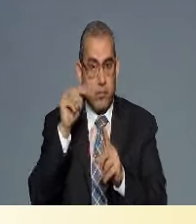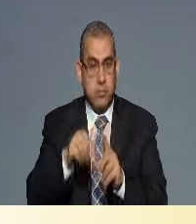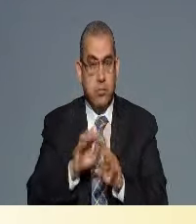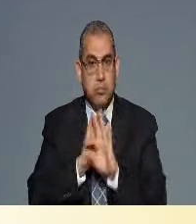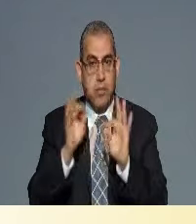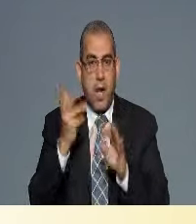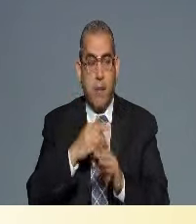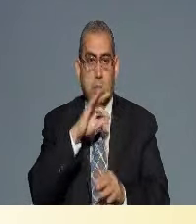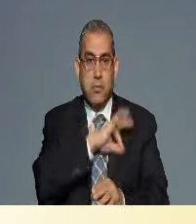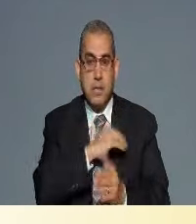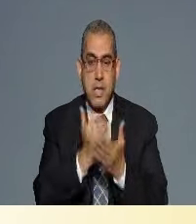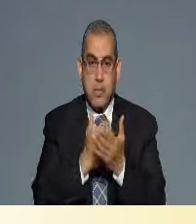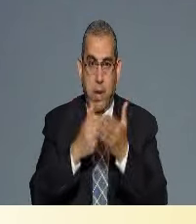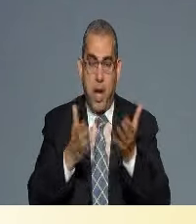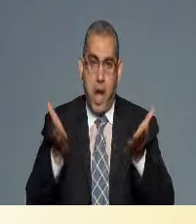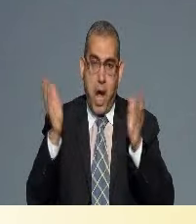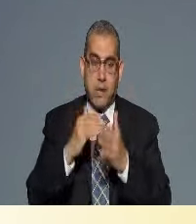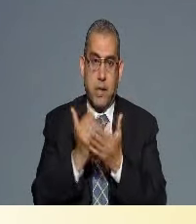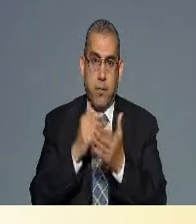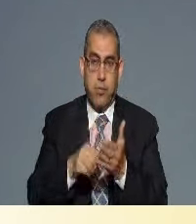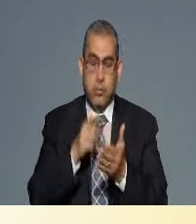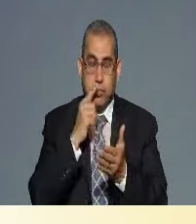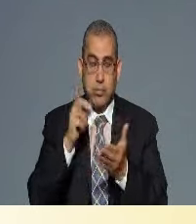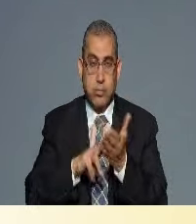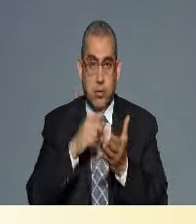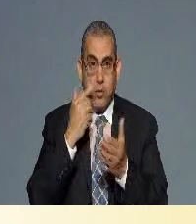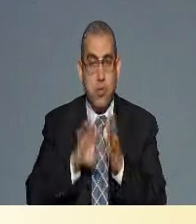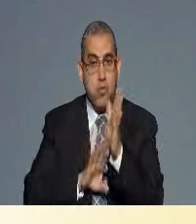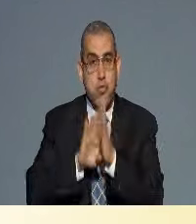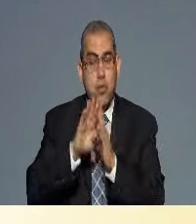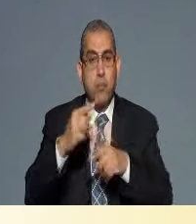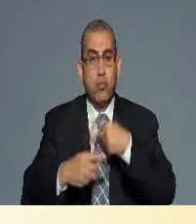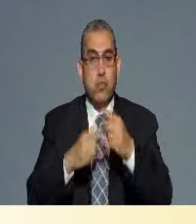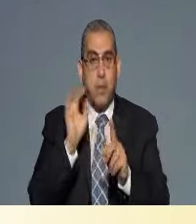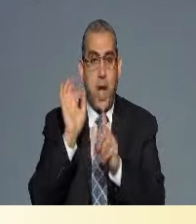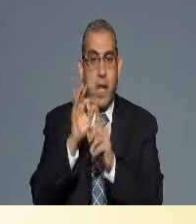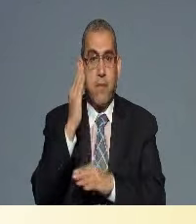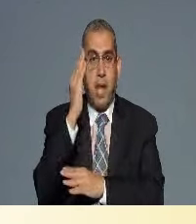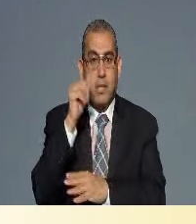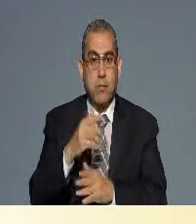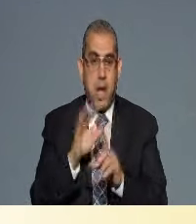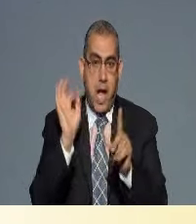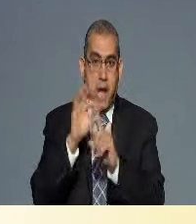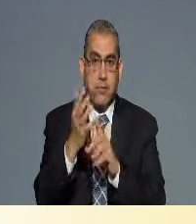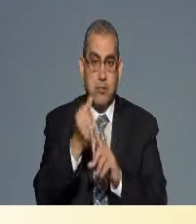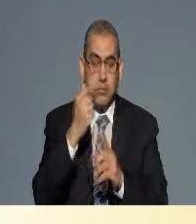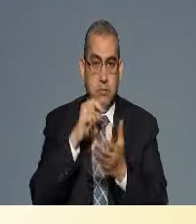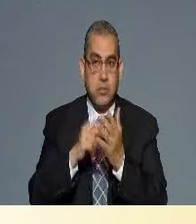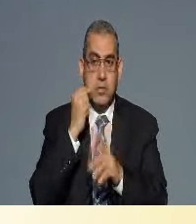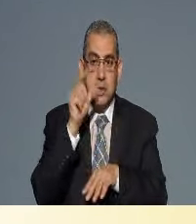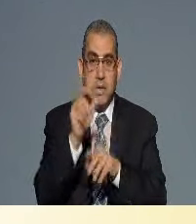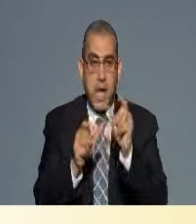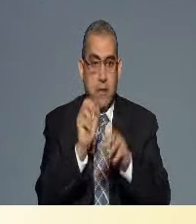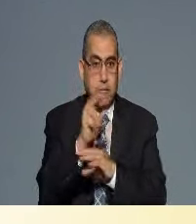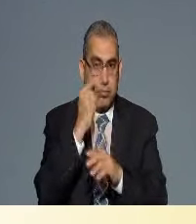العائد على الاستثمار اكبر وسريع. بنتكلم على تنميه مستدامه، الهدف الرئيسي لا يمكن الوصول اليه دون الاهتمام بالعنصر البشري.